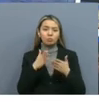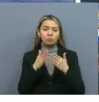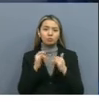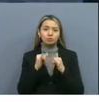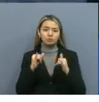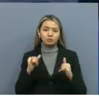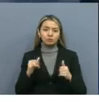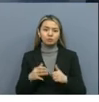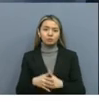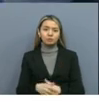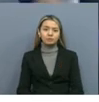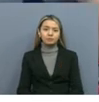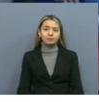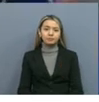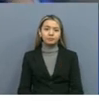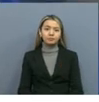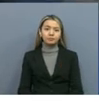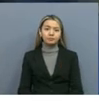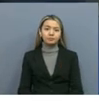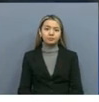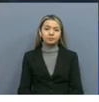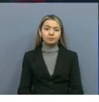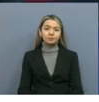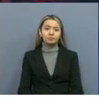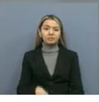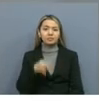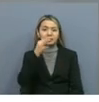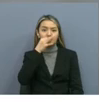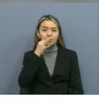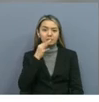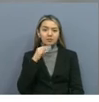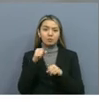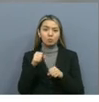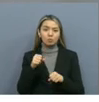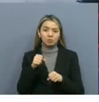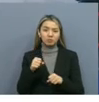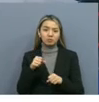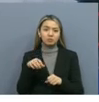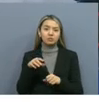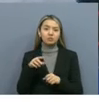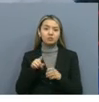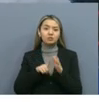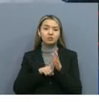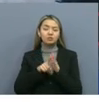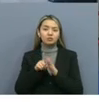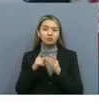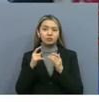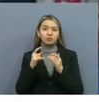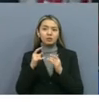жетелеу. 33 келі салмақта сынға түскен неміс боксшысы Шығыс Қазақстандық қарсыласынан басым түсті.